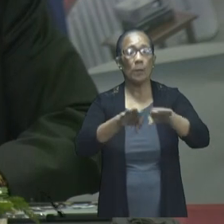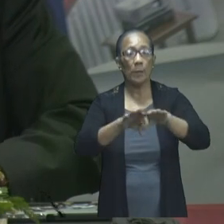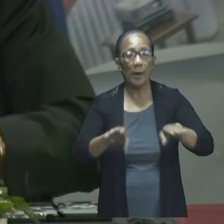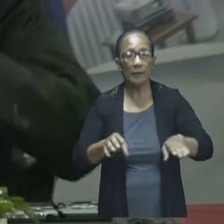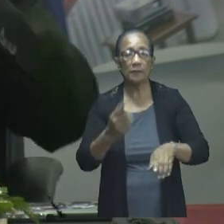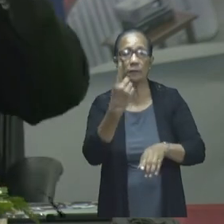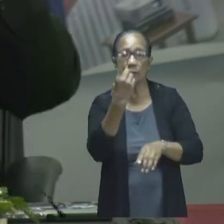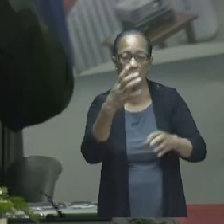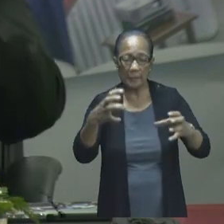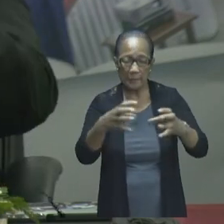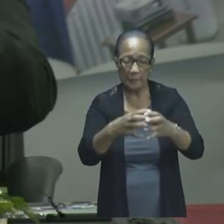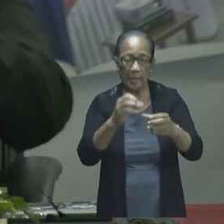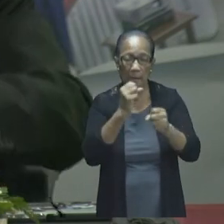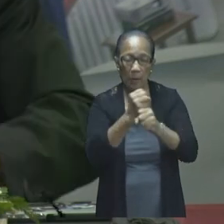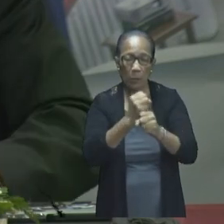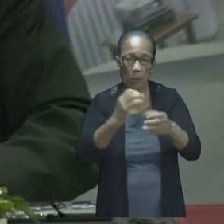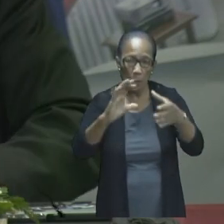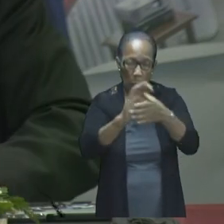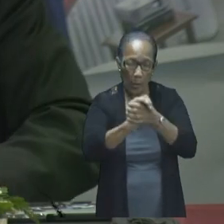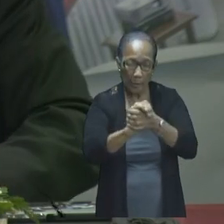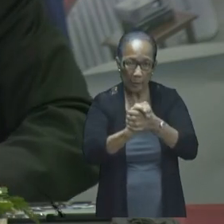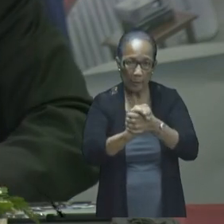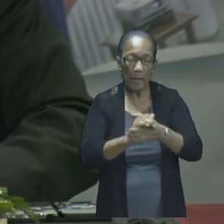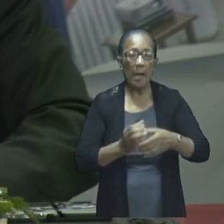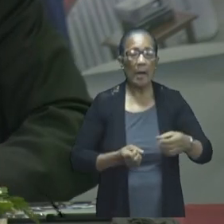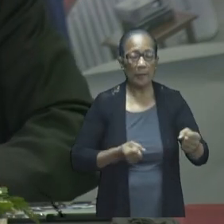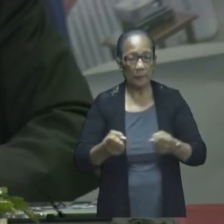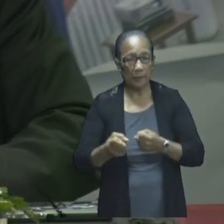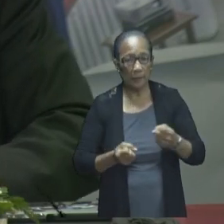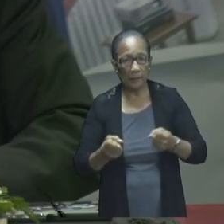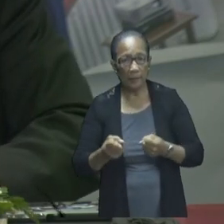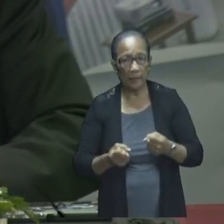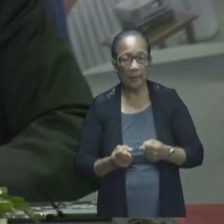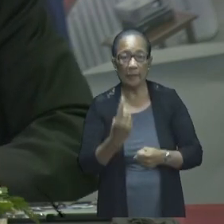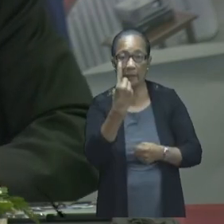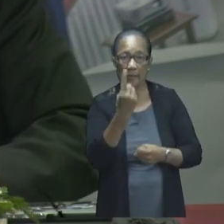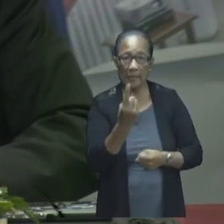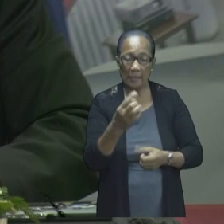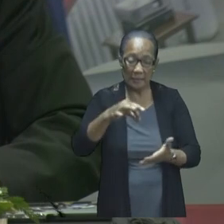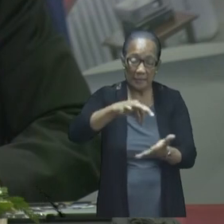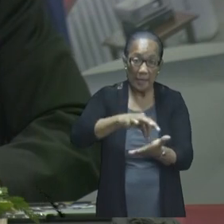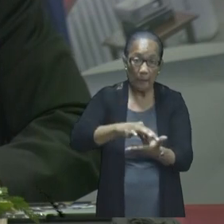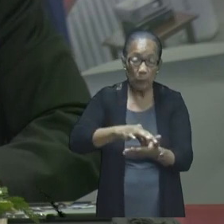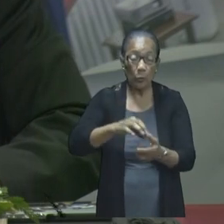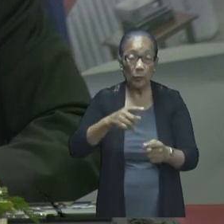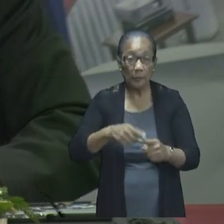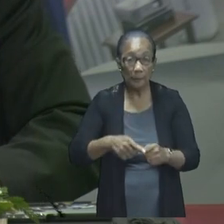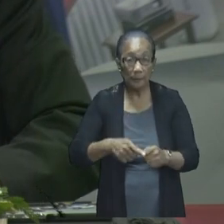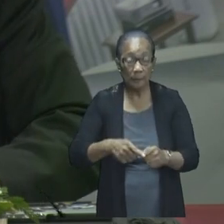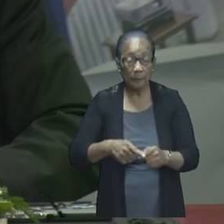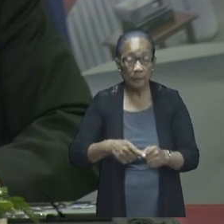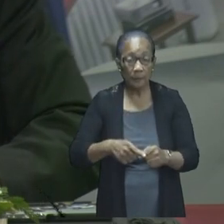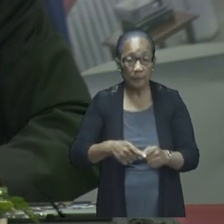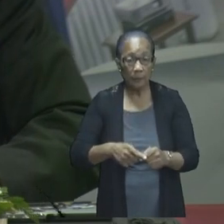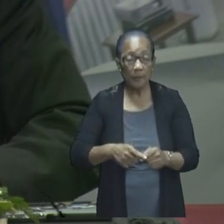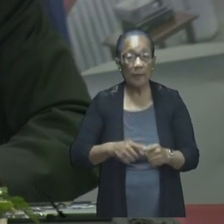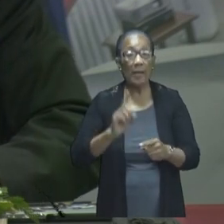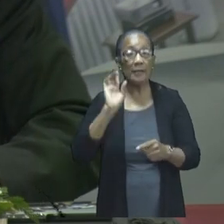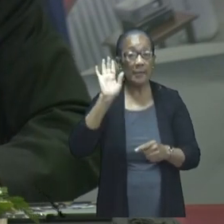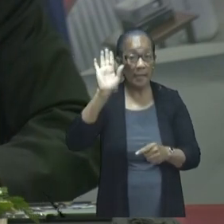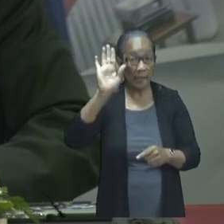bestuur als een regeren hebben in standbeeld en parlement neem er een standpunt en nogmaals als daarbuiten